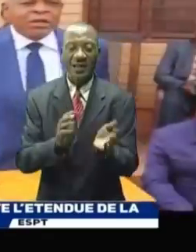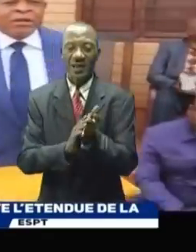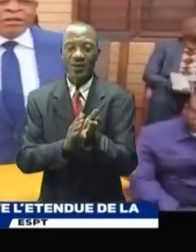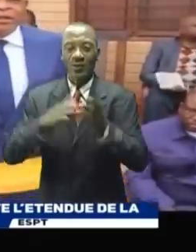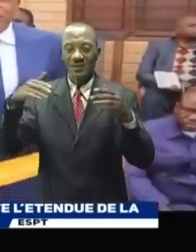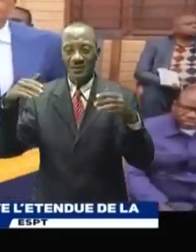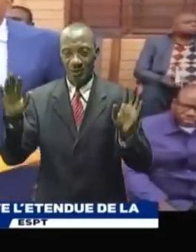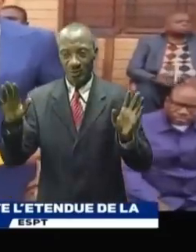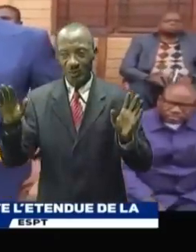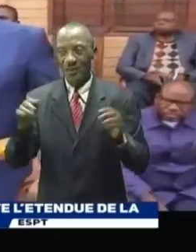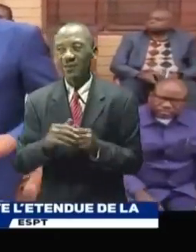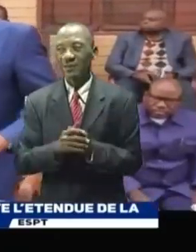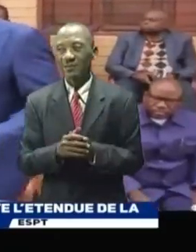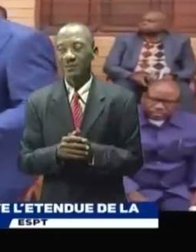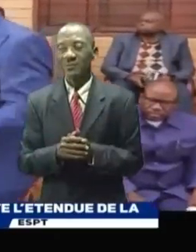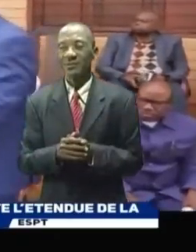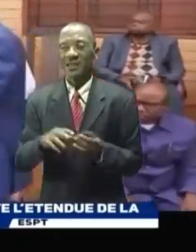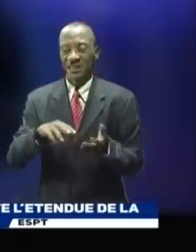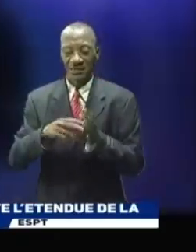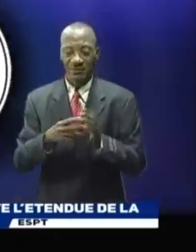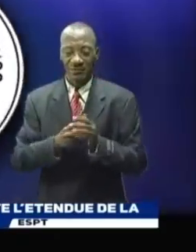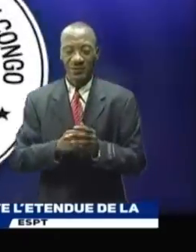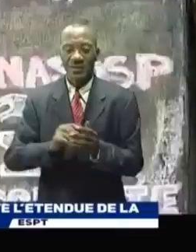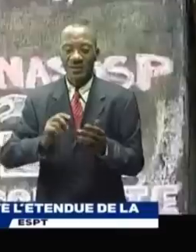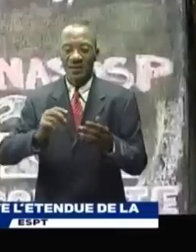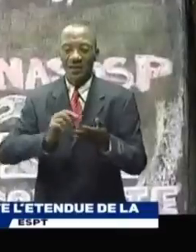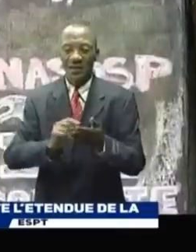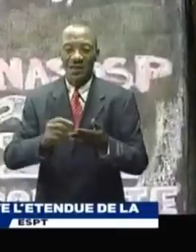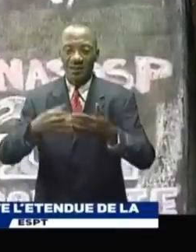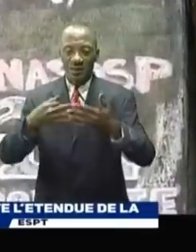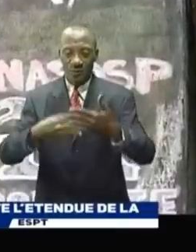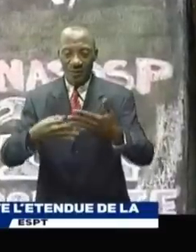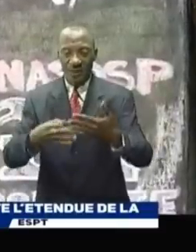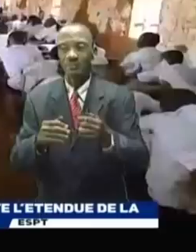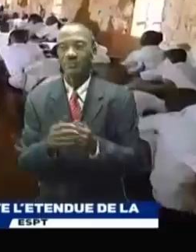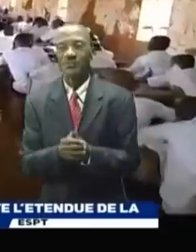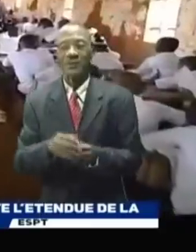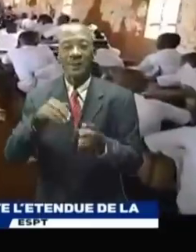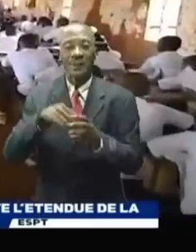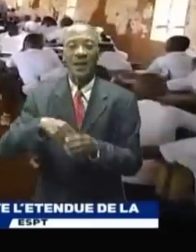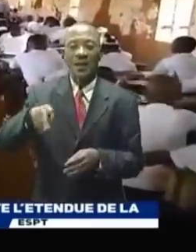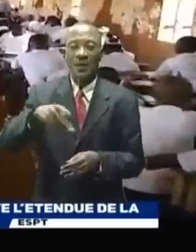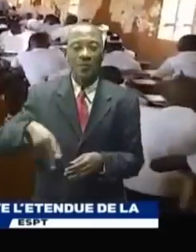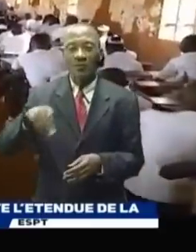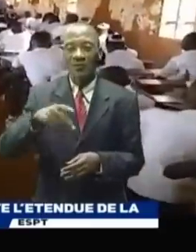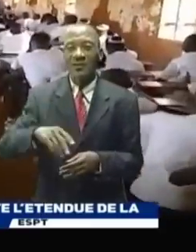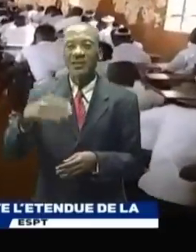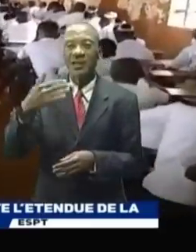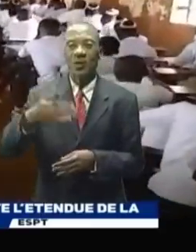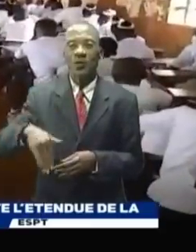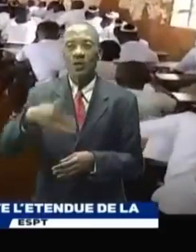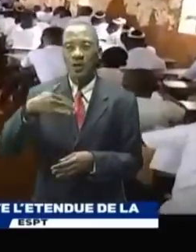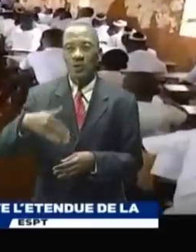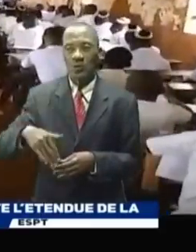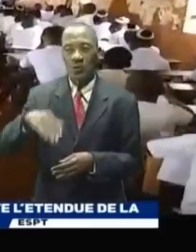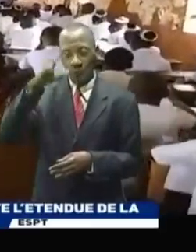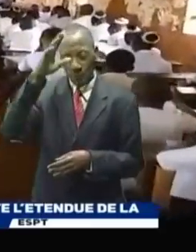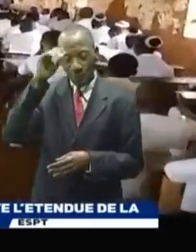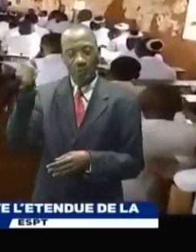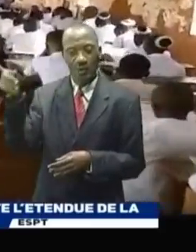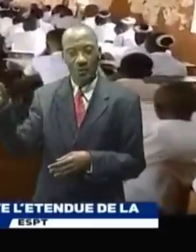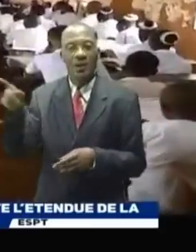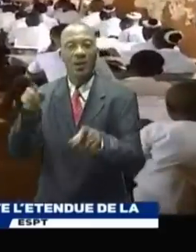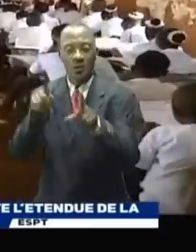vice-gouverneur accompagné des corps éducationnels. Dans la province du Kwilu, 42 000 élèves participant à ces épreuves